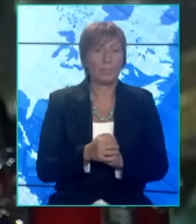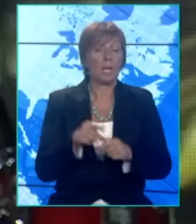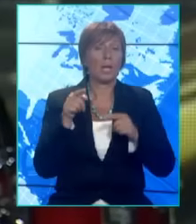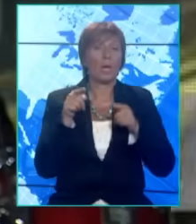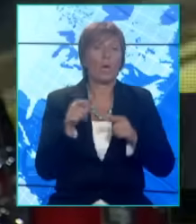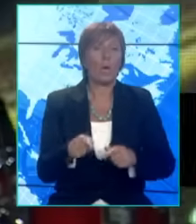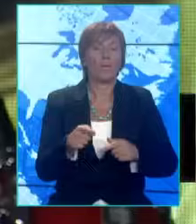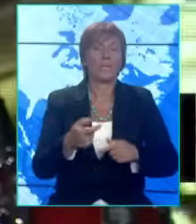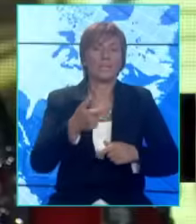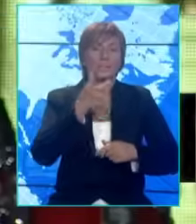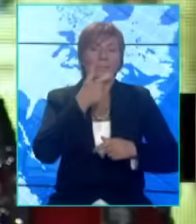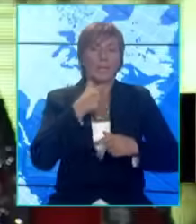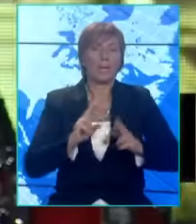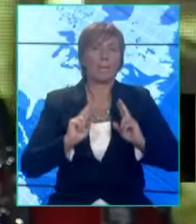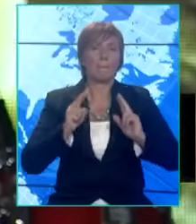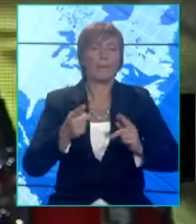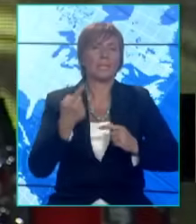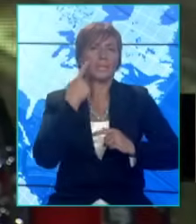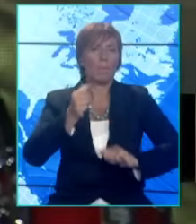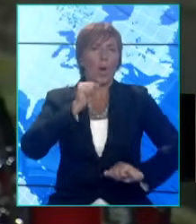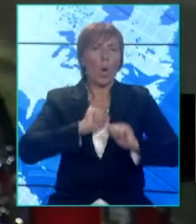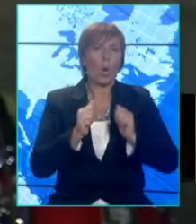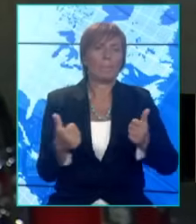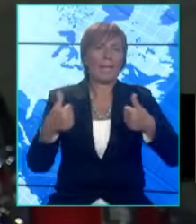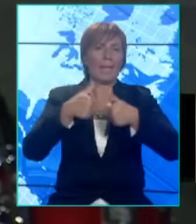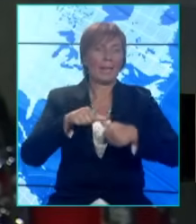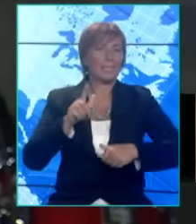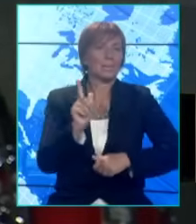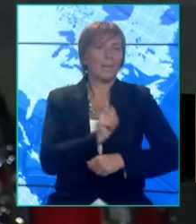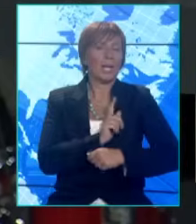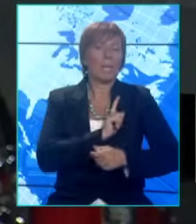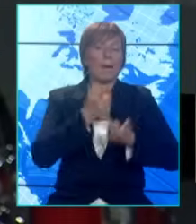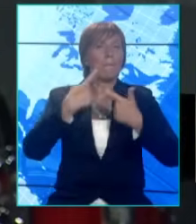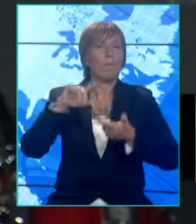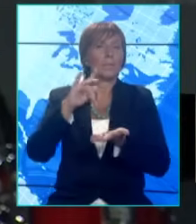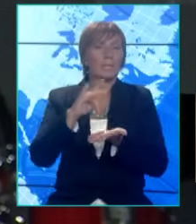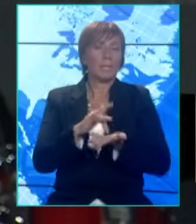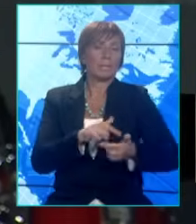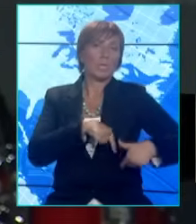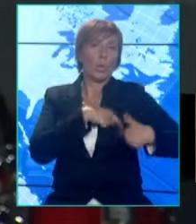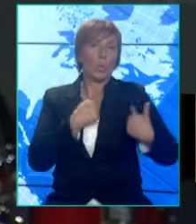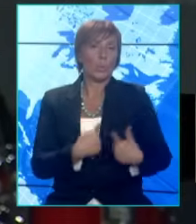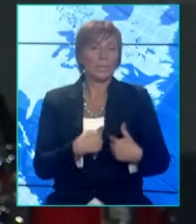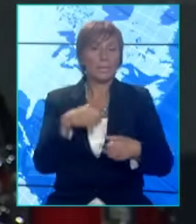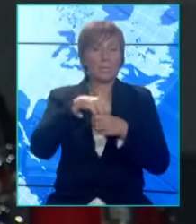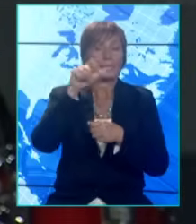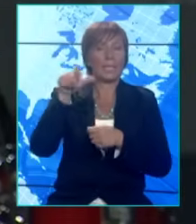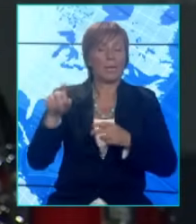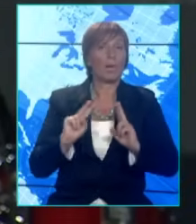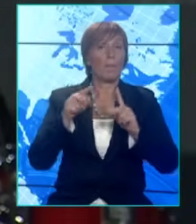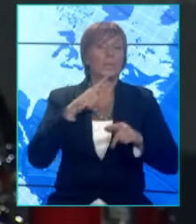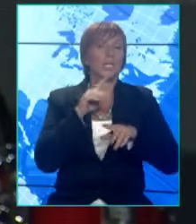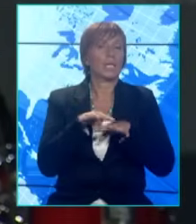Ovaj drevni most, simbol otpora, jedinstva i nade, ima posebno mjesto u srcima stanovnika Mostara, a i